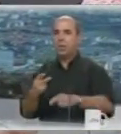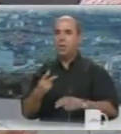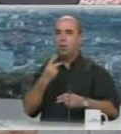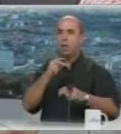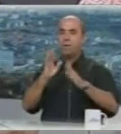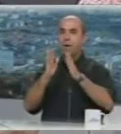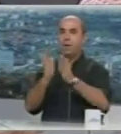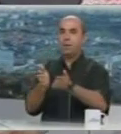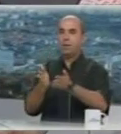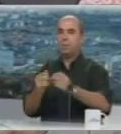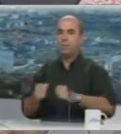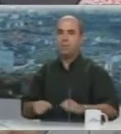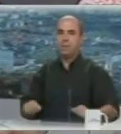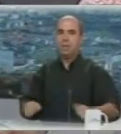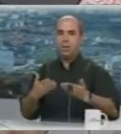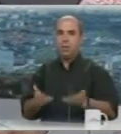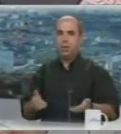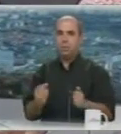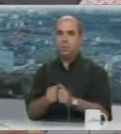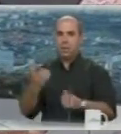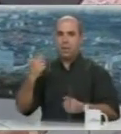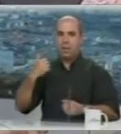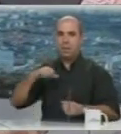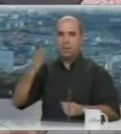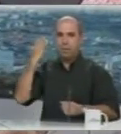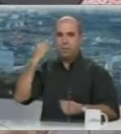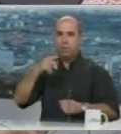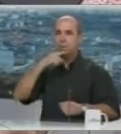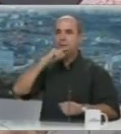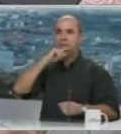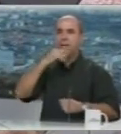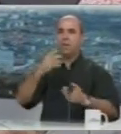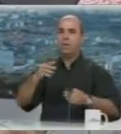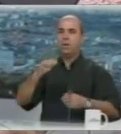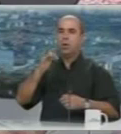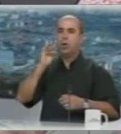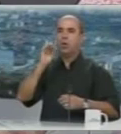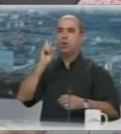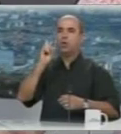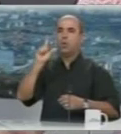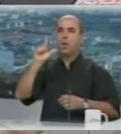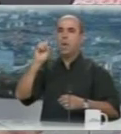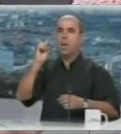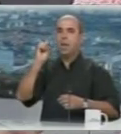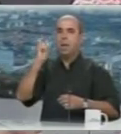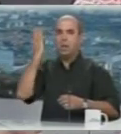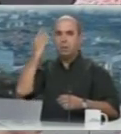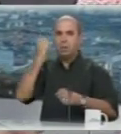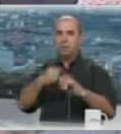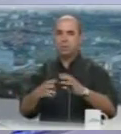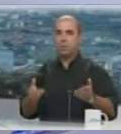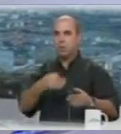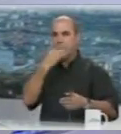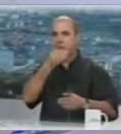الركن ألقاكم اليوم. الفترة اللي فاتت لا تتذكر كنا في بسكرة، رحنا لطولقة. نعم رحنا لطولقة، هذا مع التمور، تحدثنا